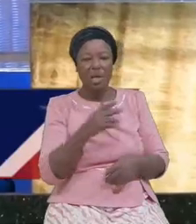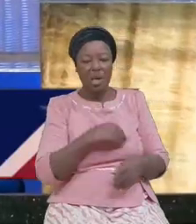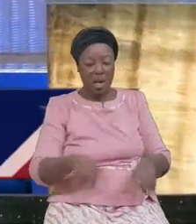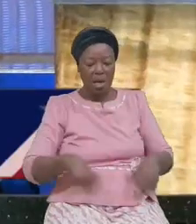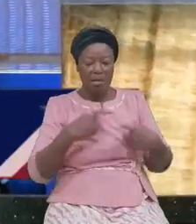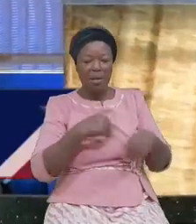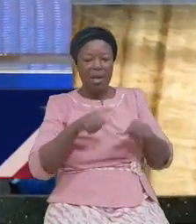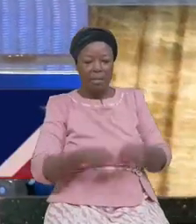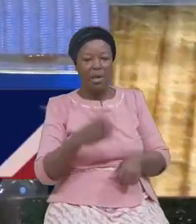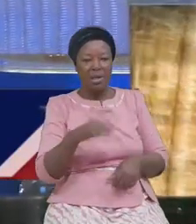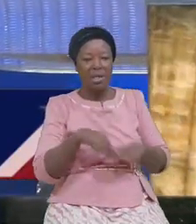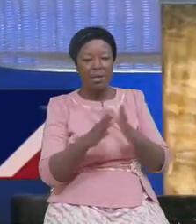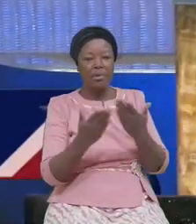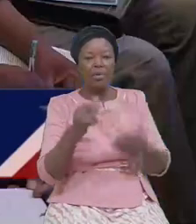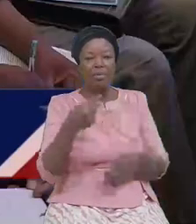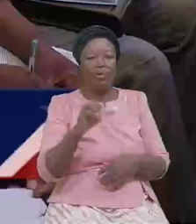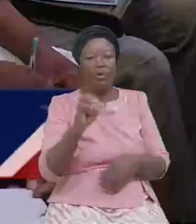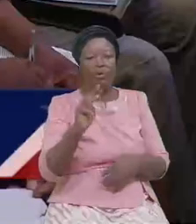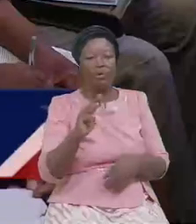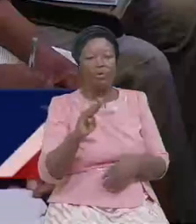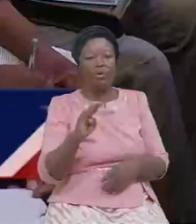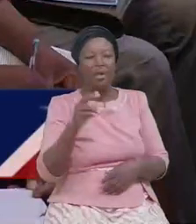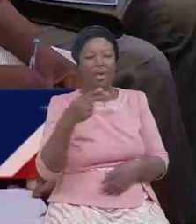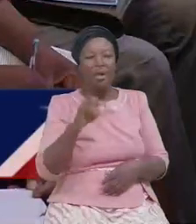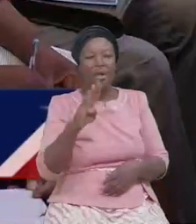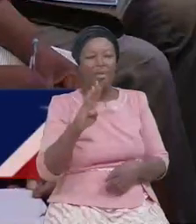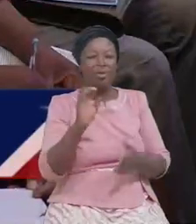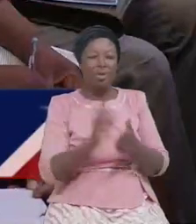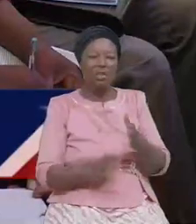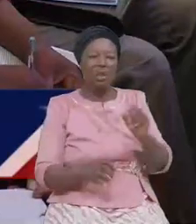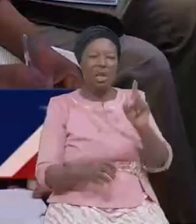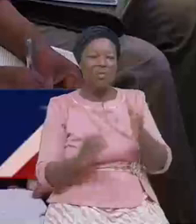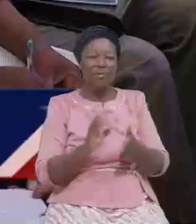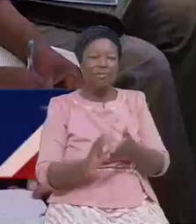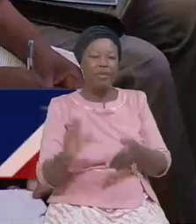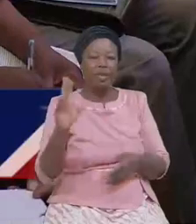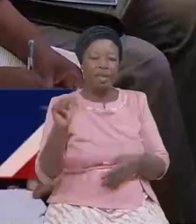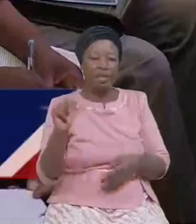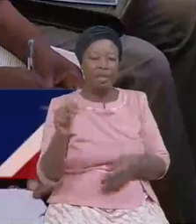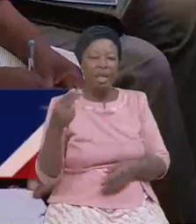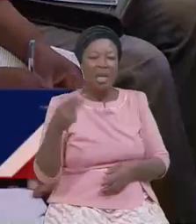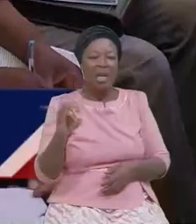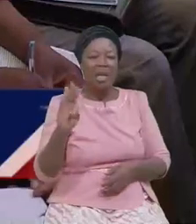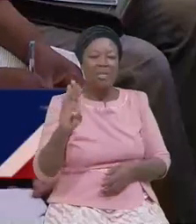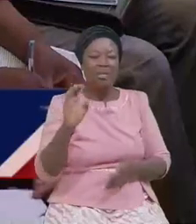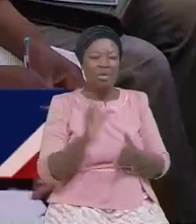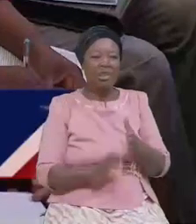Hébreux 11. Hébreux 11, 13. Hébreux 11, 13.